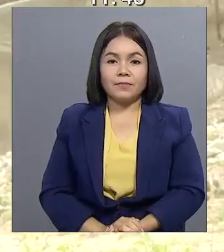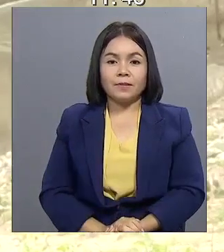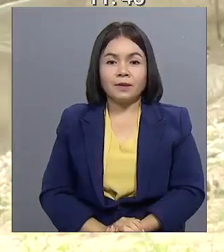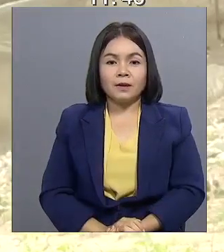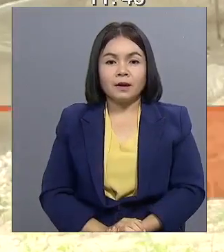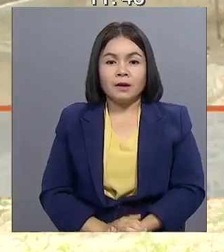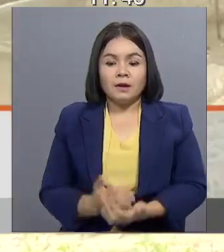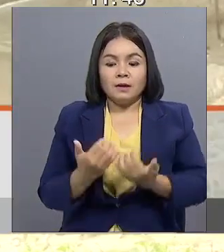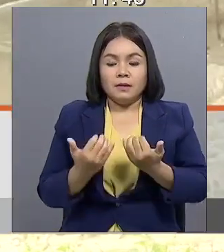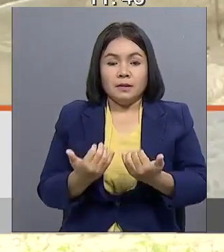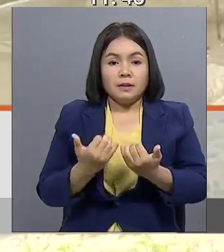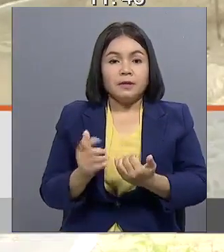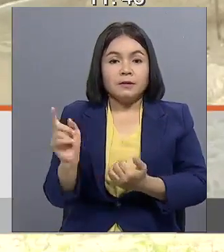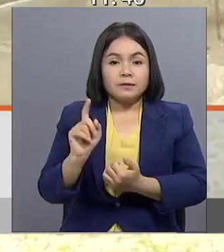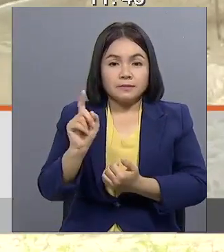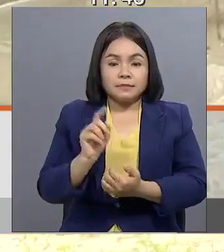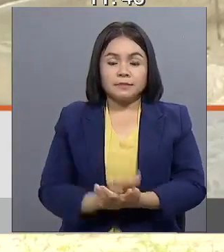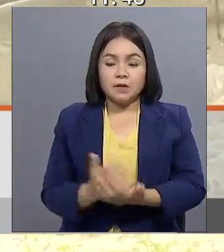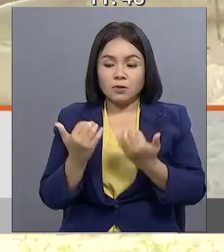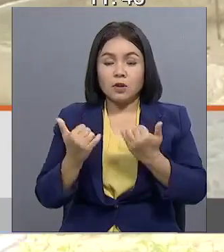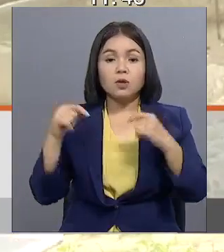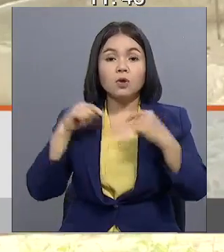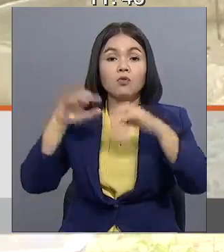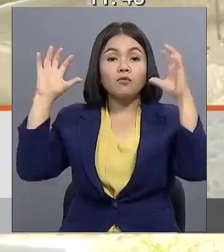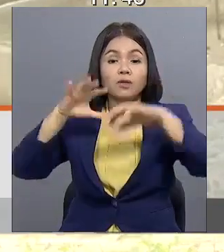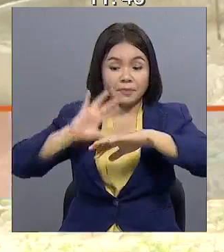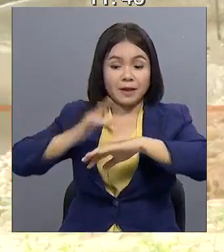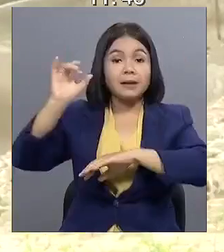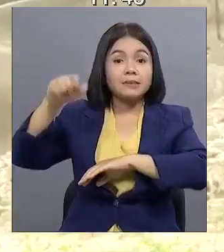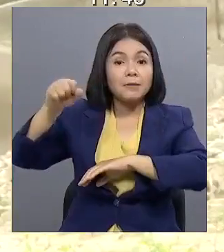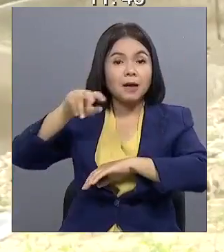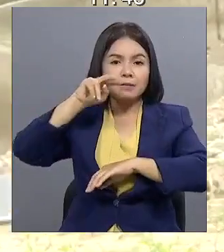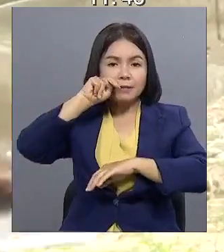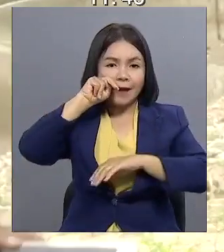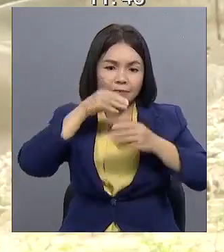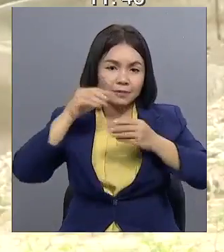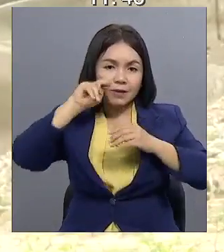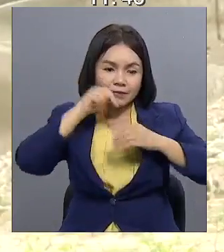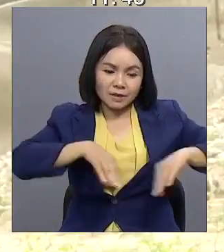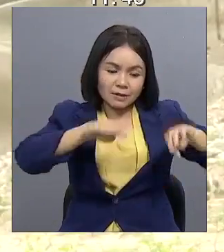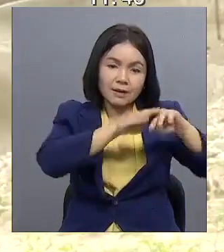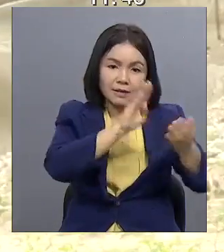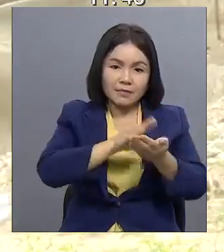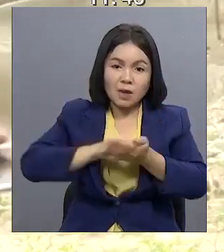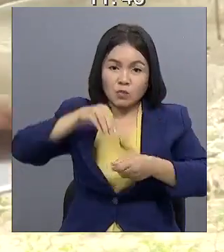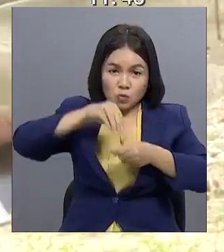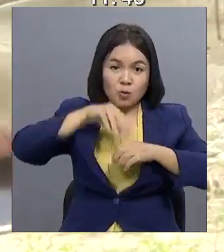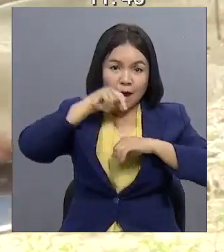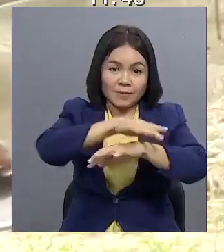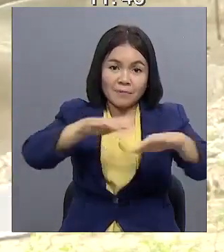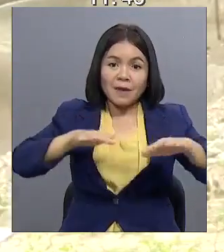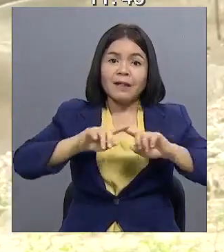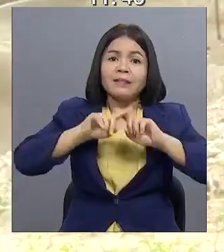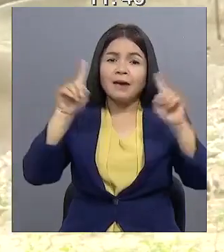ครับคุณพึ่งนภาคุณจิรชตาครับในช่วงฤดูฝนตามปกติปริมาณน้ำในแก่งก้อจะมาถึงจุดที่ผมยืนอยู่ตรงนี้แต่